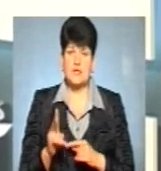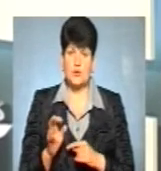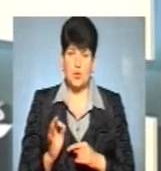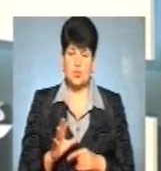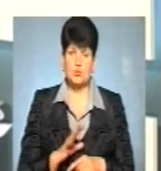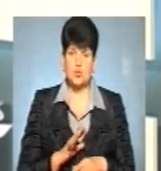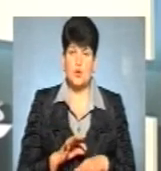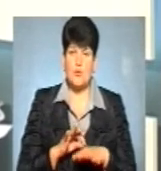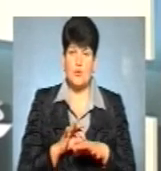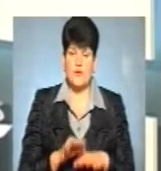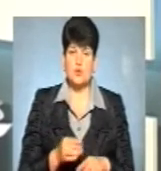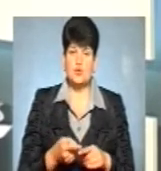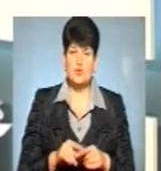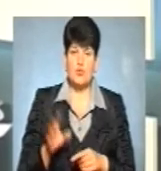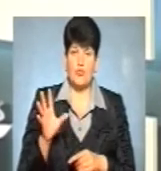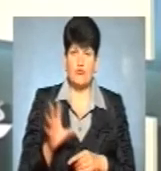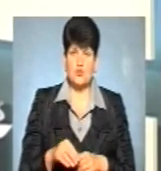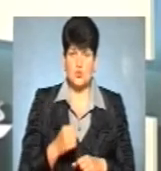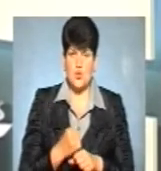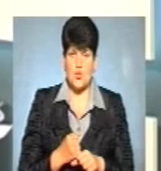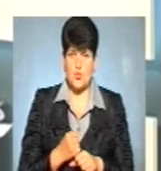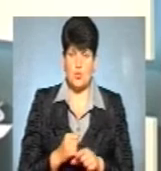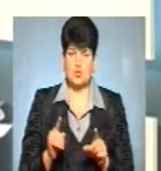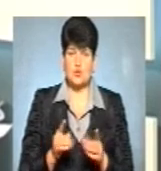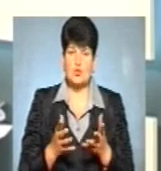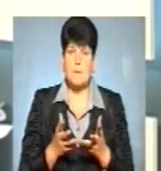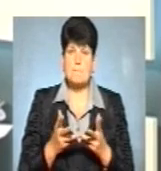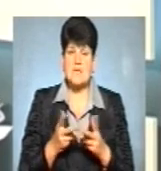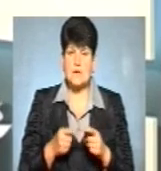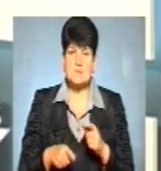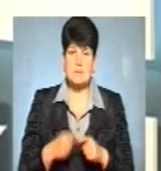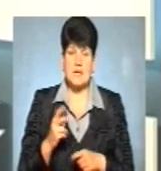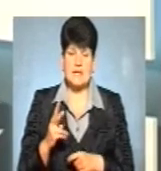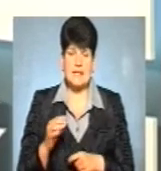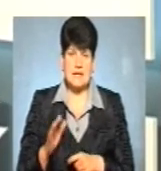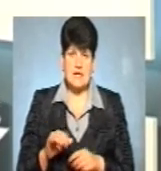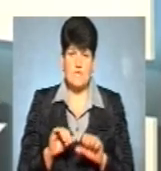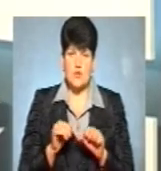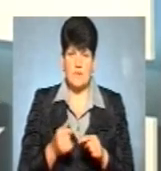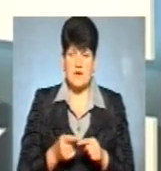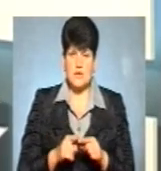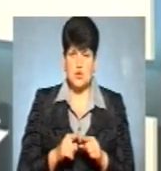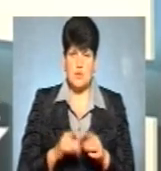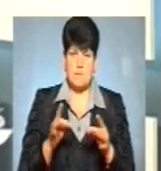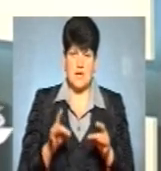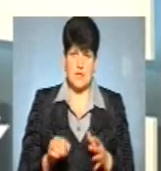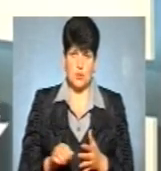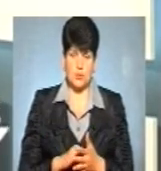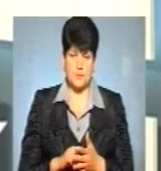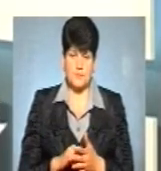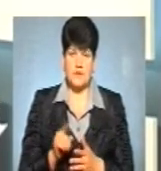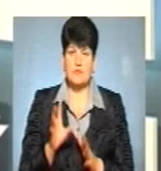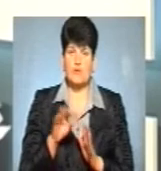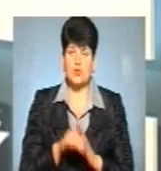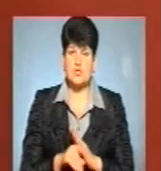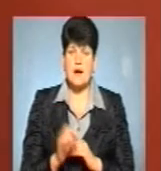було проведено цю всю роботу щодо підрахунків збитків і формування цього пакету документів. Він себе включав